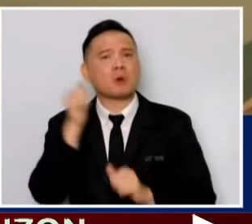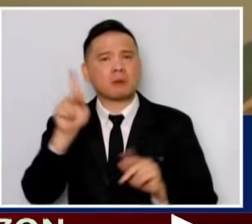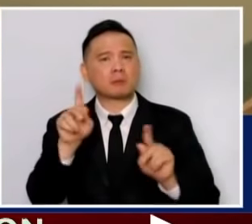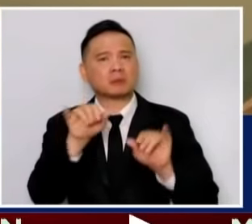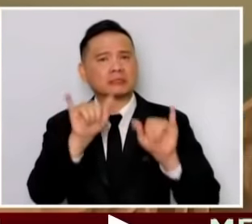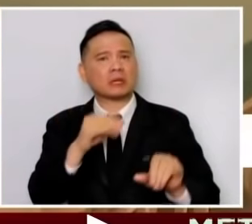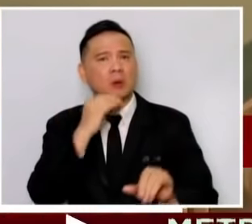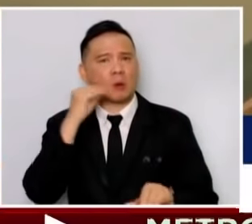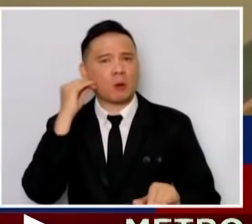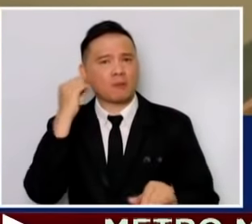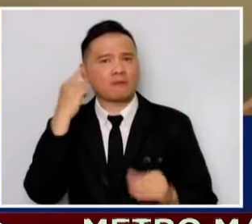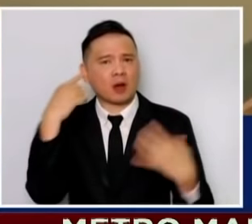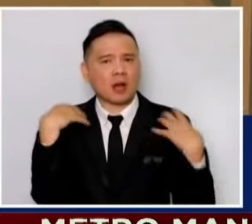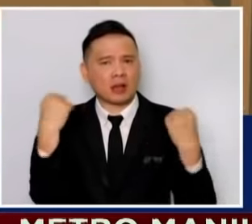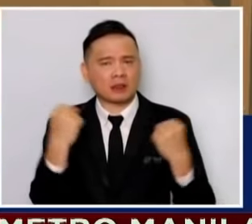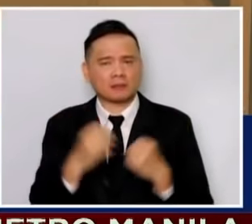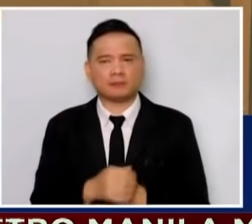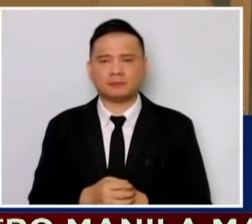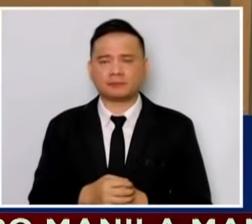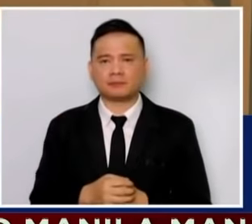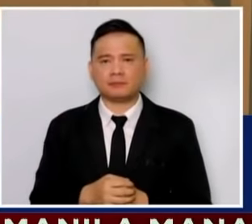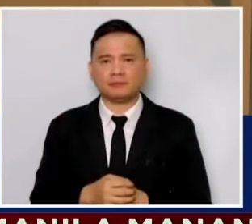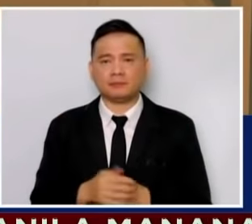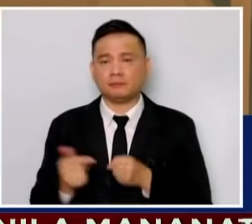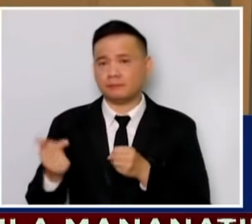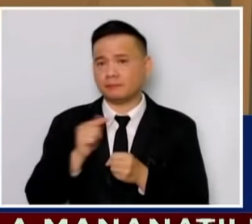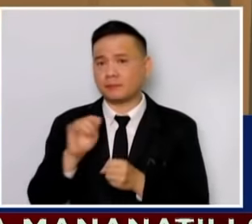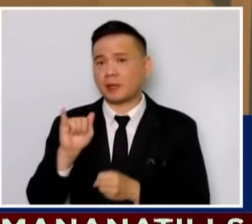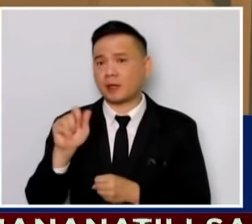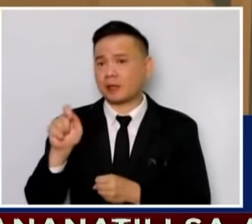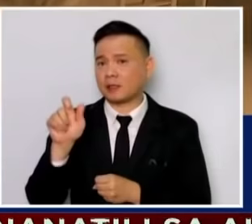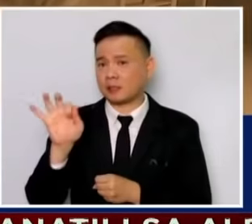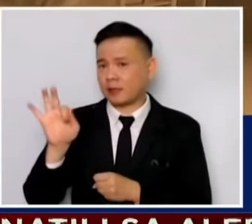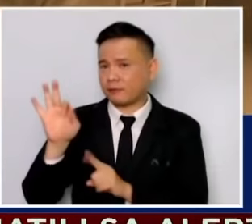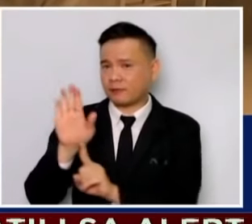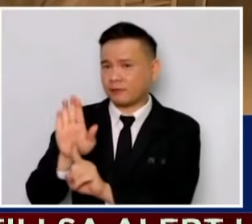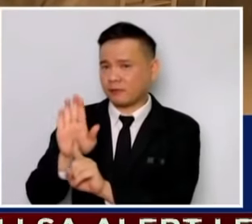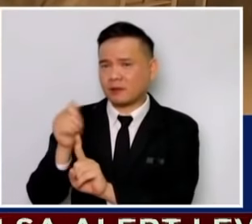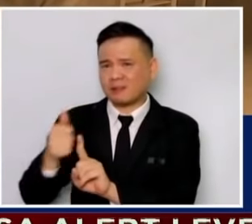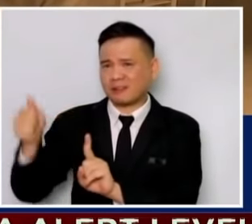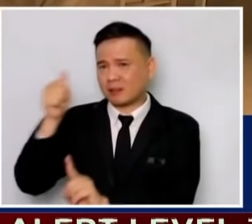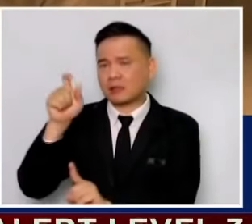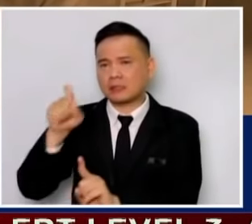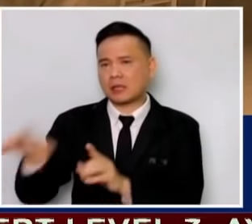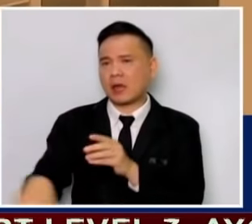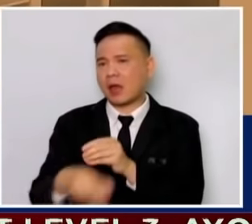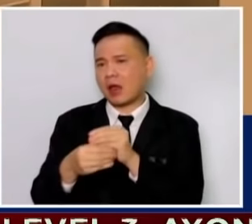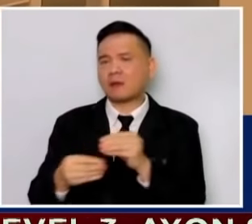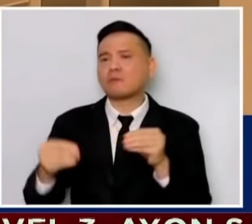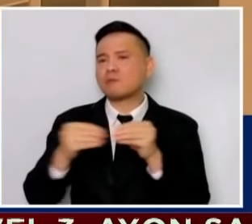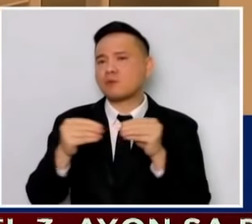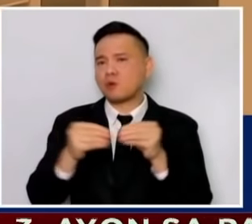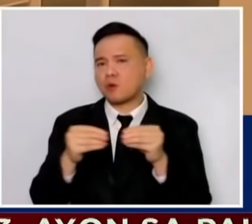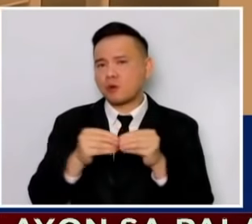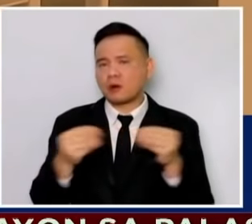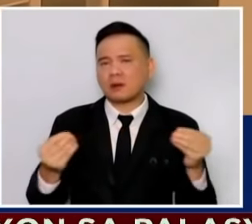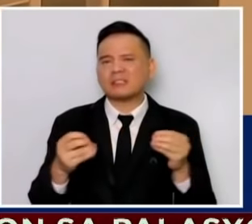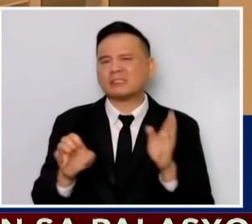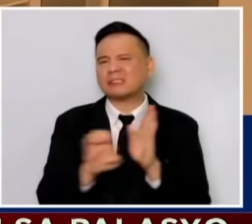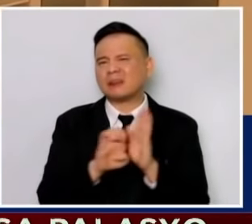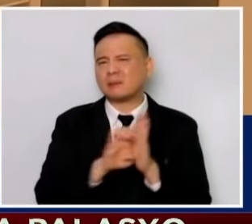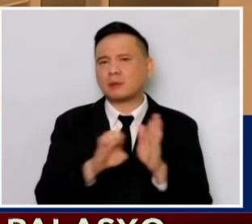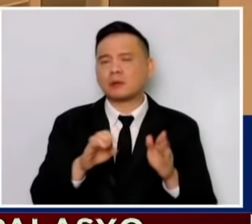rin ng IATF na pataasin pa ang bed capacity sa mga ospital, maging sa mga tinatawag na Temporary Treatment and Monitoring Facility